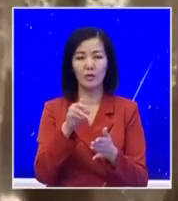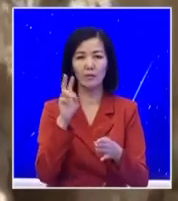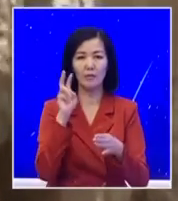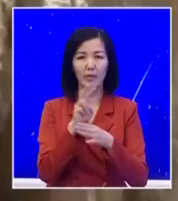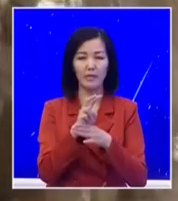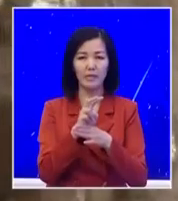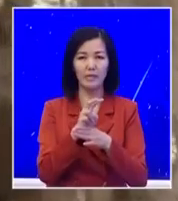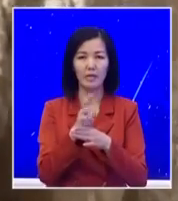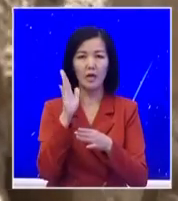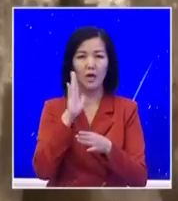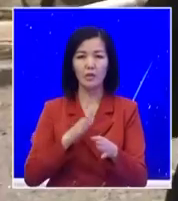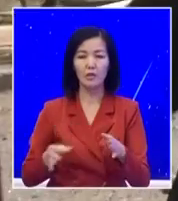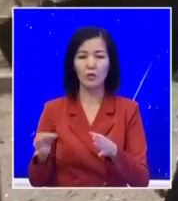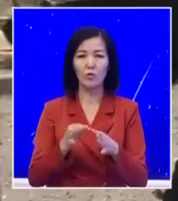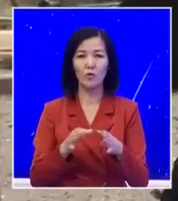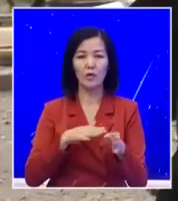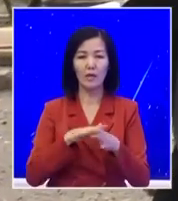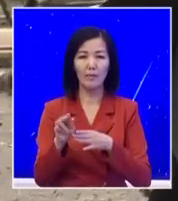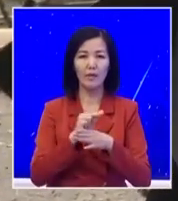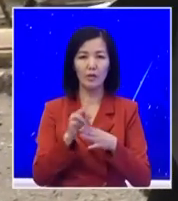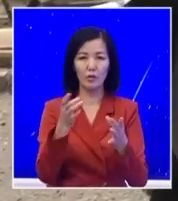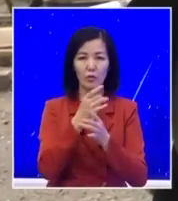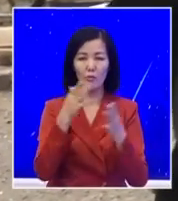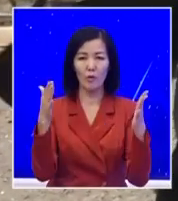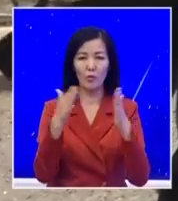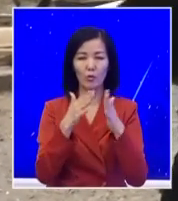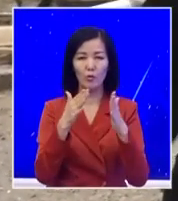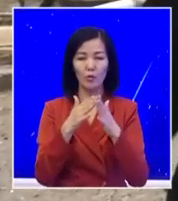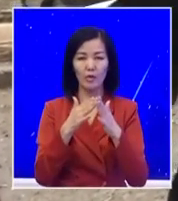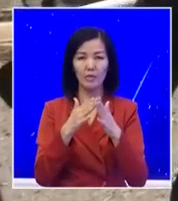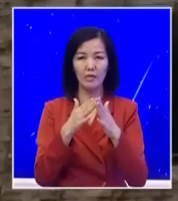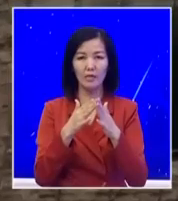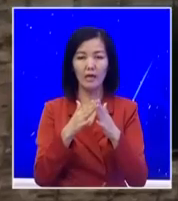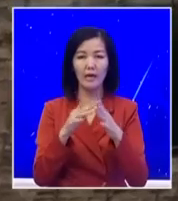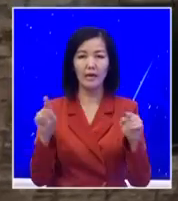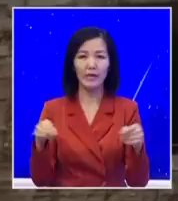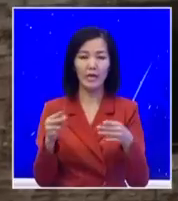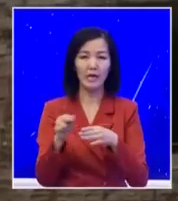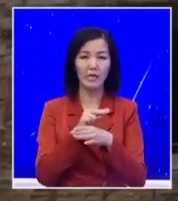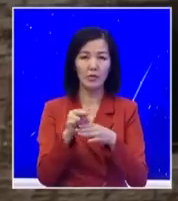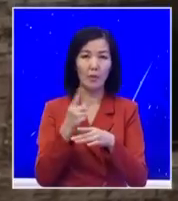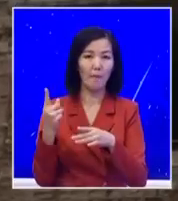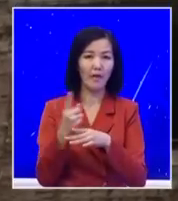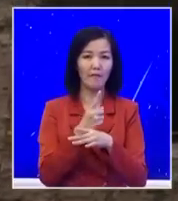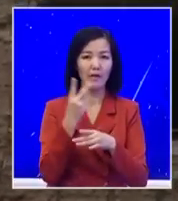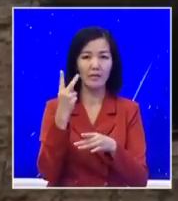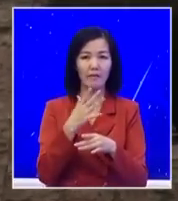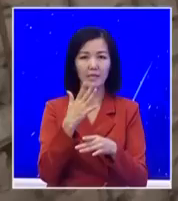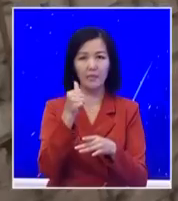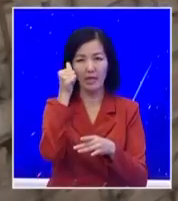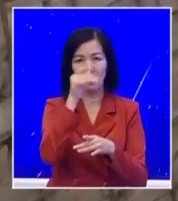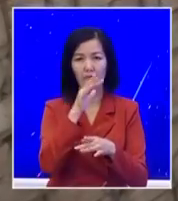село Кольде, где уже начат капитальный ремонт Дома культуры. Стоит отметить, что реконструкция здесь проводится впервые за 25